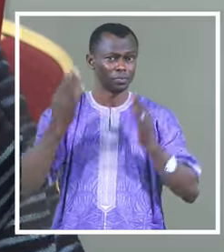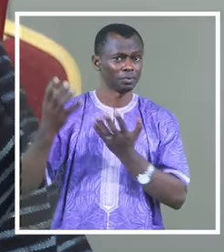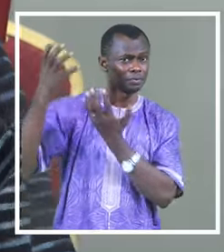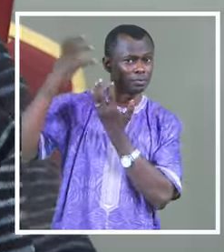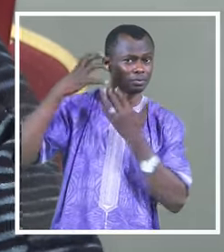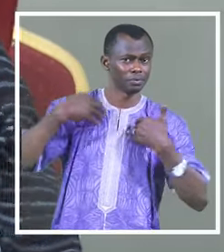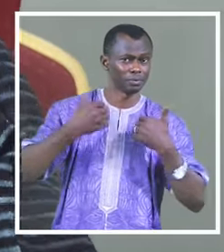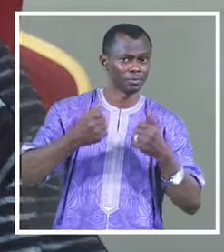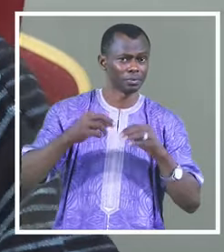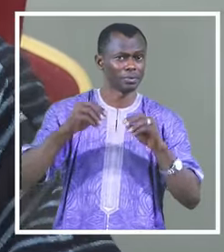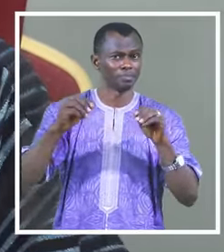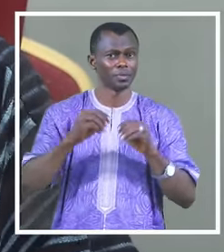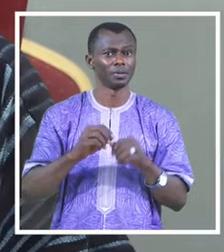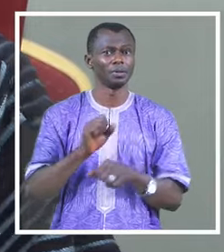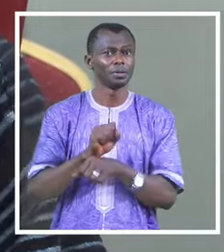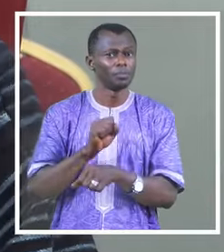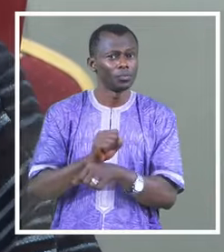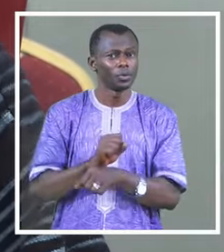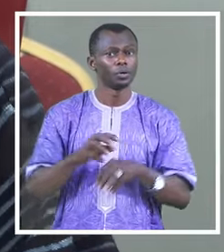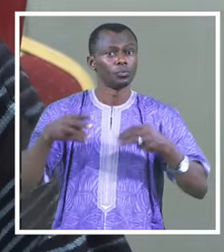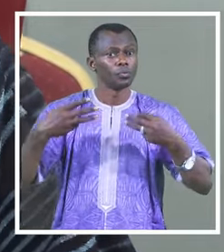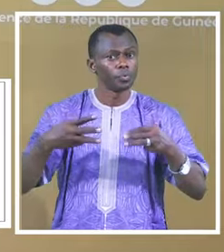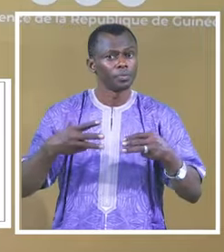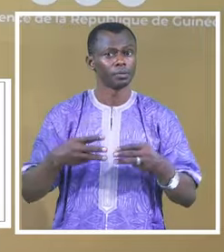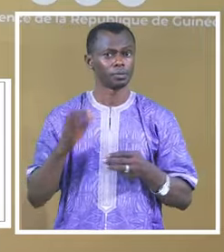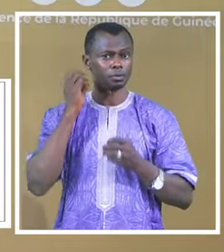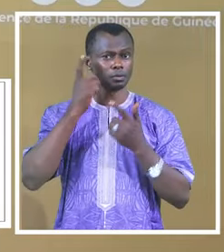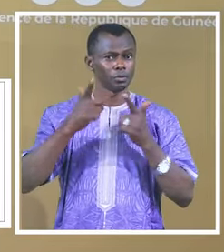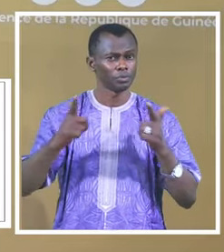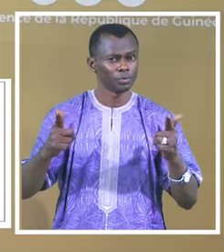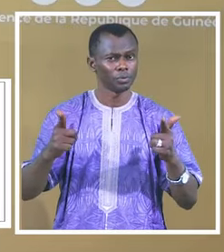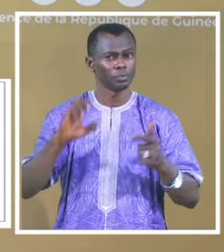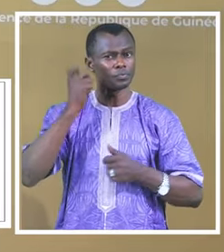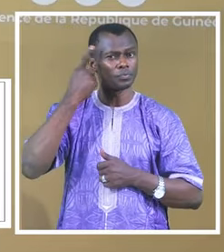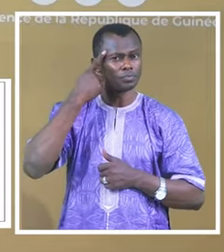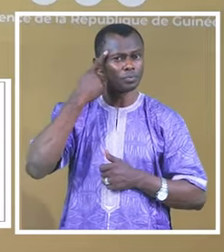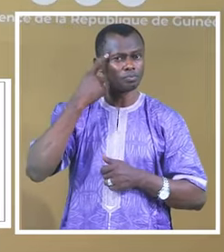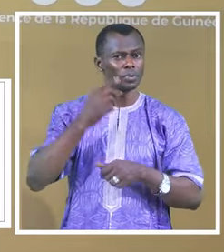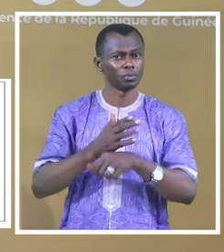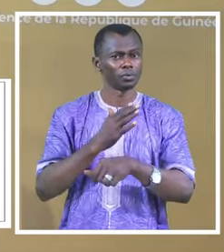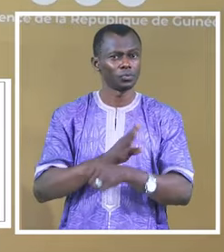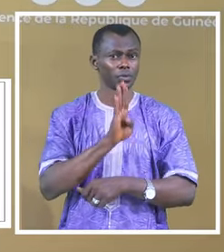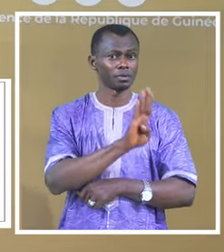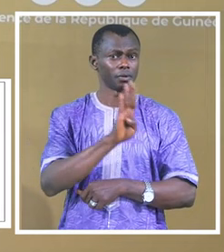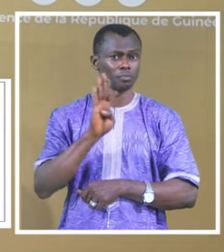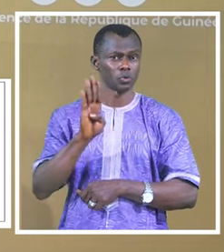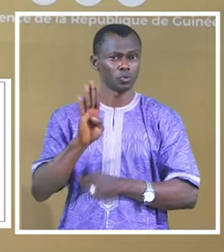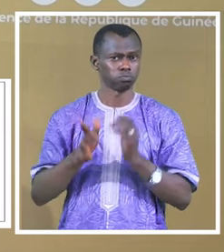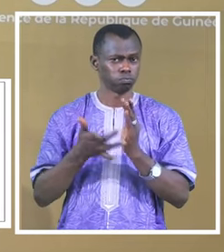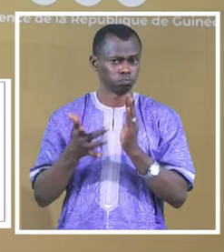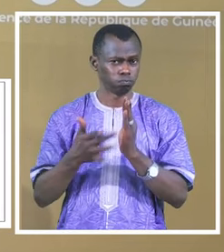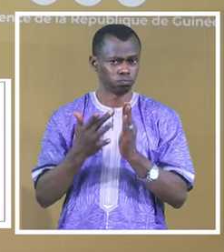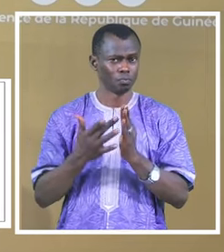et le secrétariat général du gouvernement, d'élaborer un tableau synoptique pour ressortir les faiblesses de l'ancien